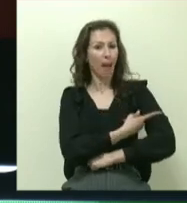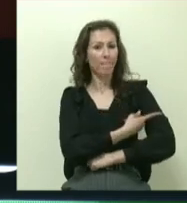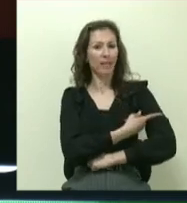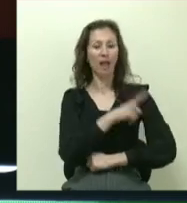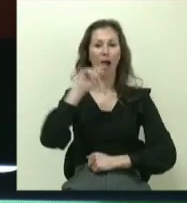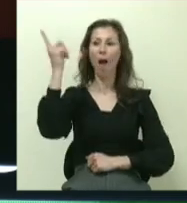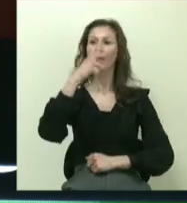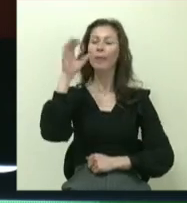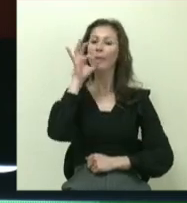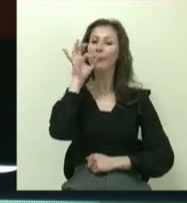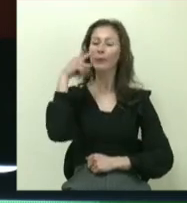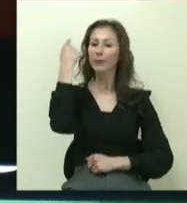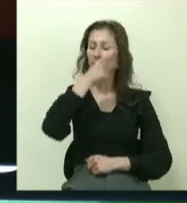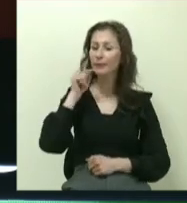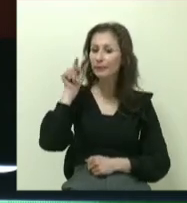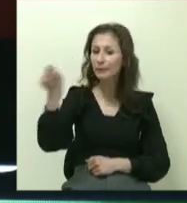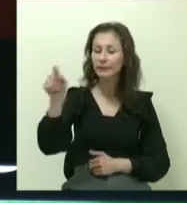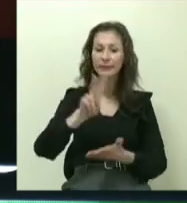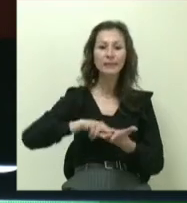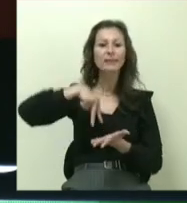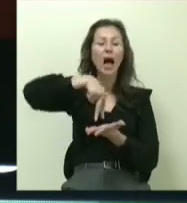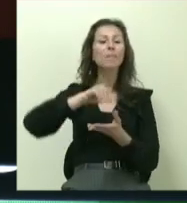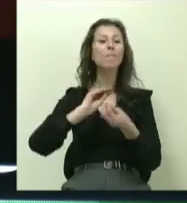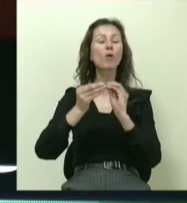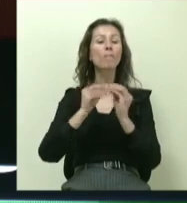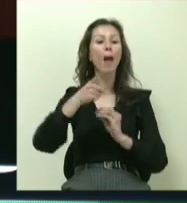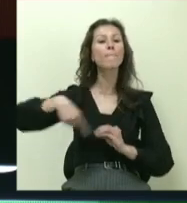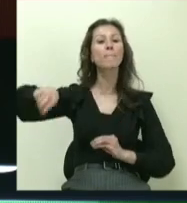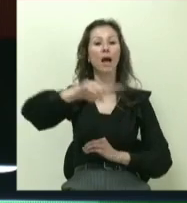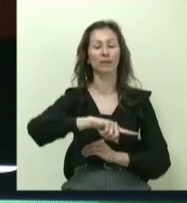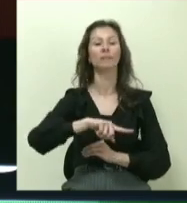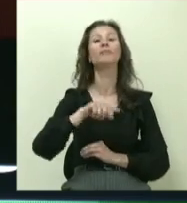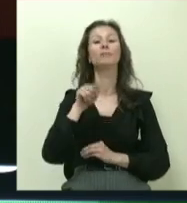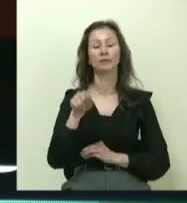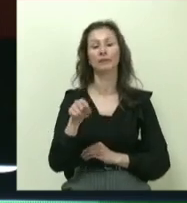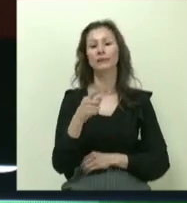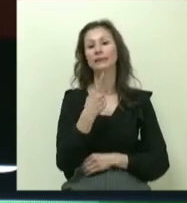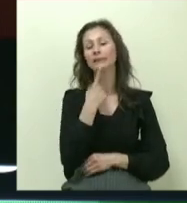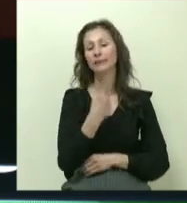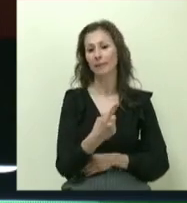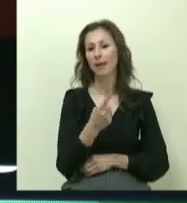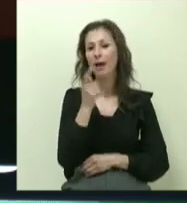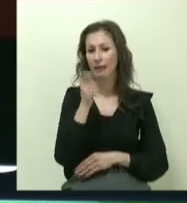yönetilememesinden kaynaklanan Kalkınma sorunlarının tezahürleridir aslında